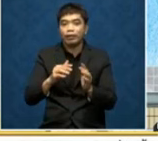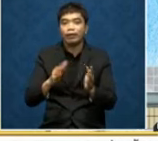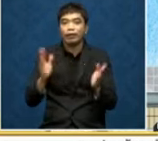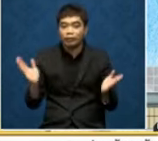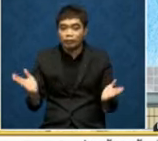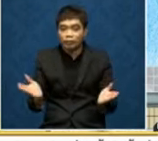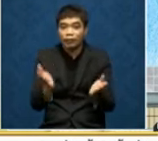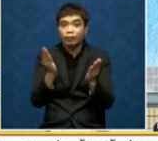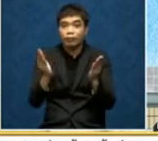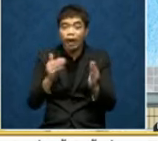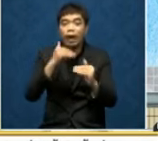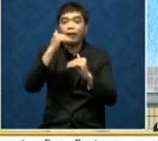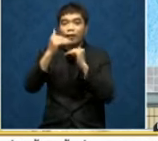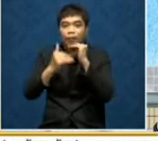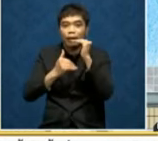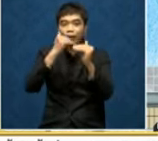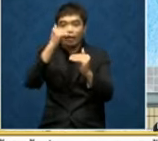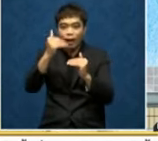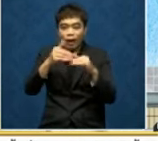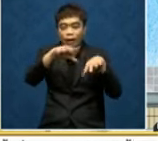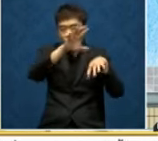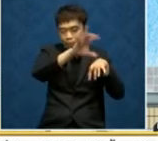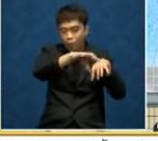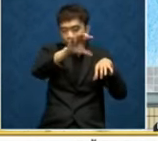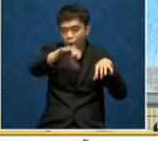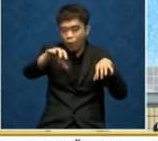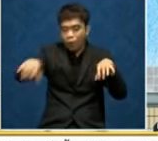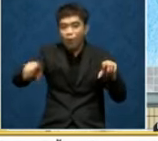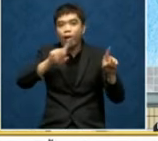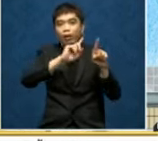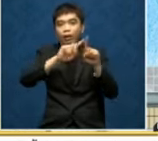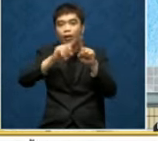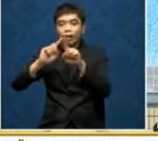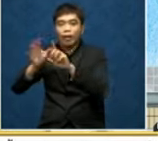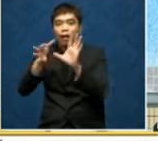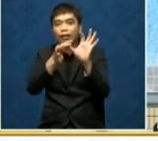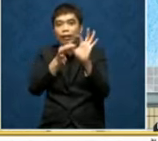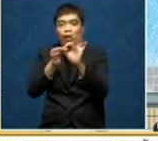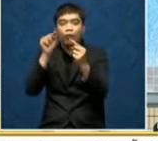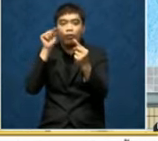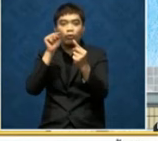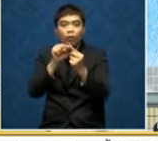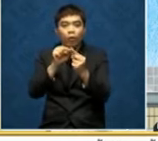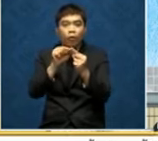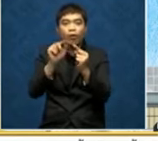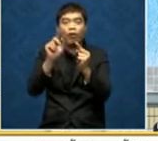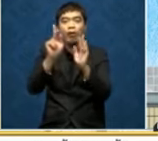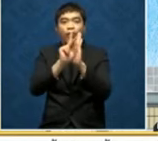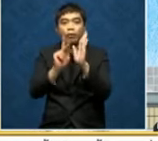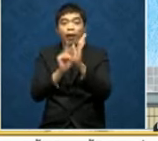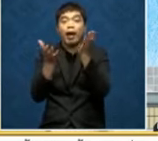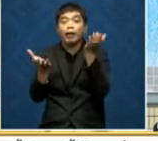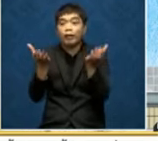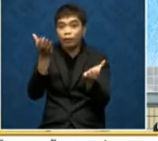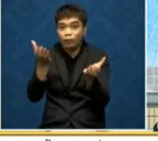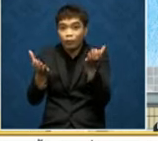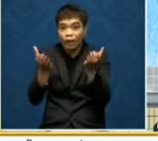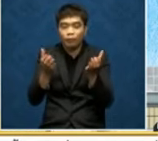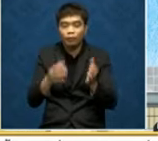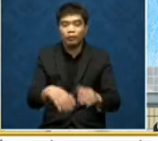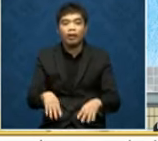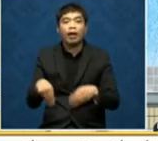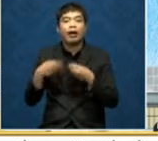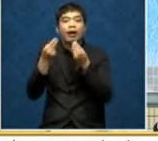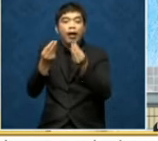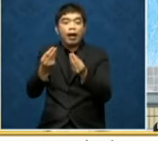วัฒนธรรมองค์กรขององค์กรต่างๆที่เกี่ยวข้องในกระบวนการยุติธรรมซึ่งเราได้จัดให้มีทนายความประจำ